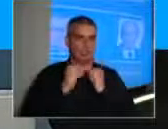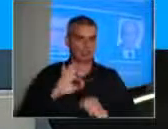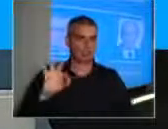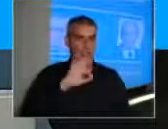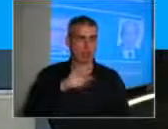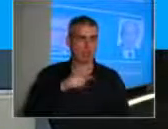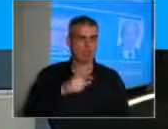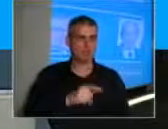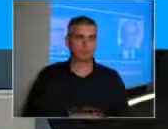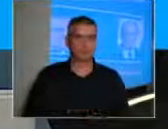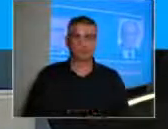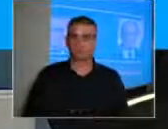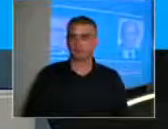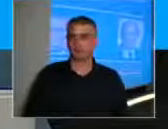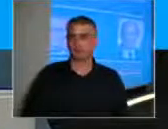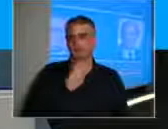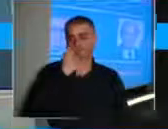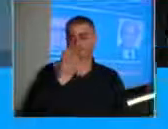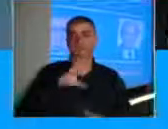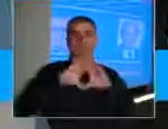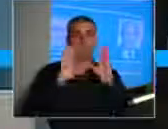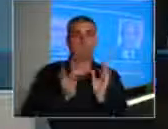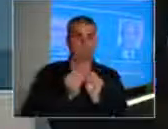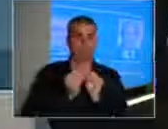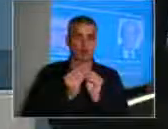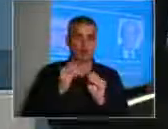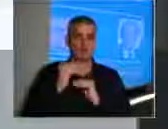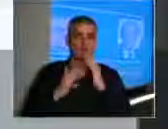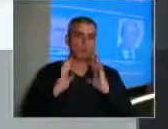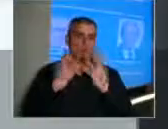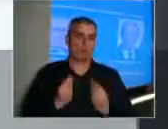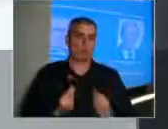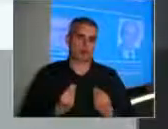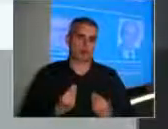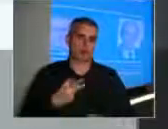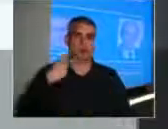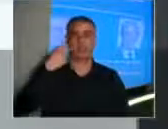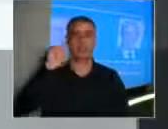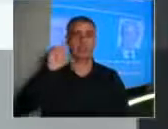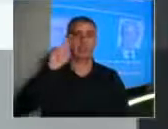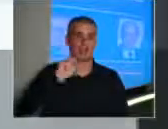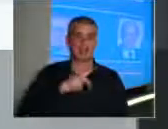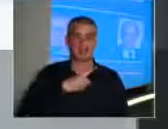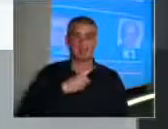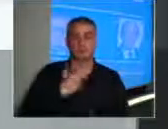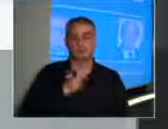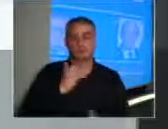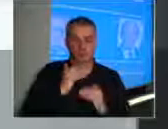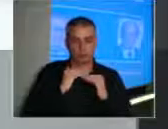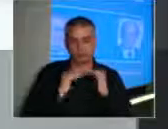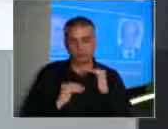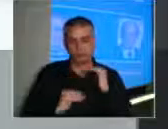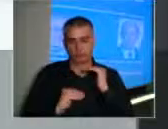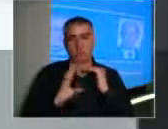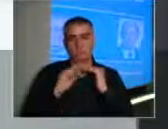שלכם? תראי, סך הכל המגמות הן טובות. פייגלין מדשדש